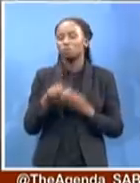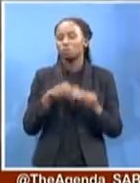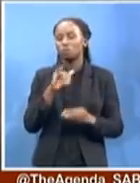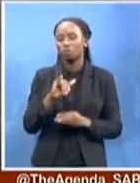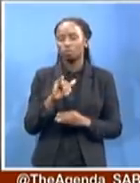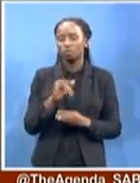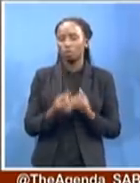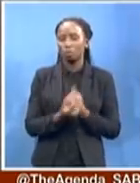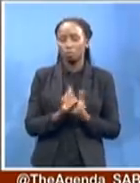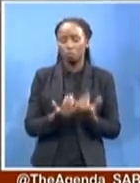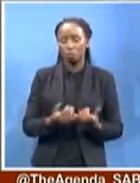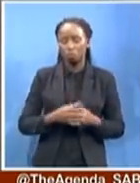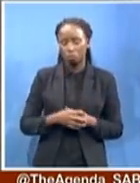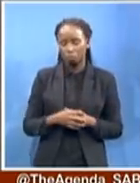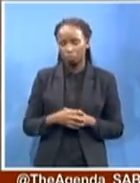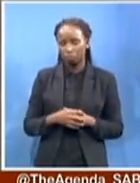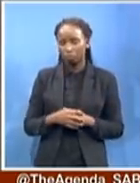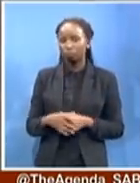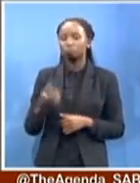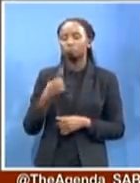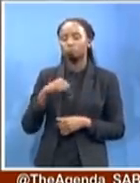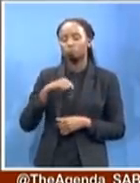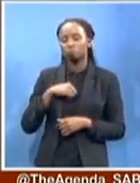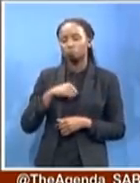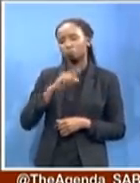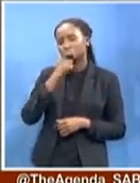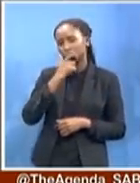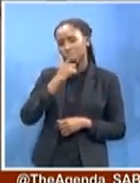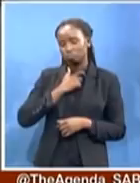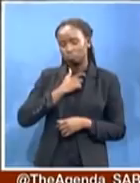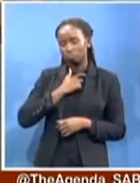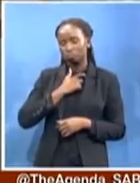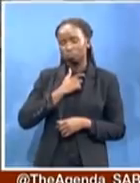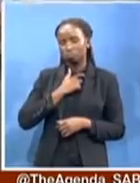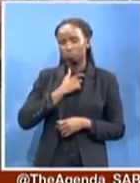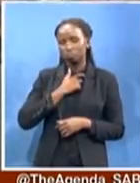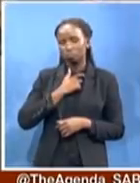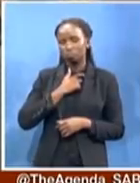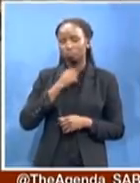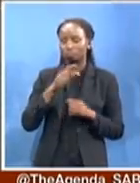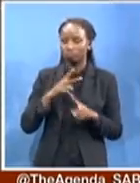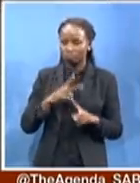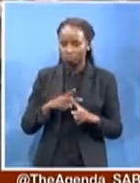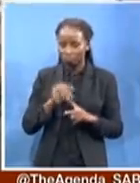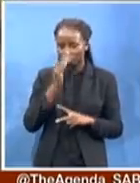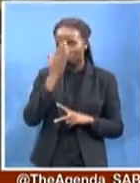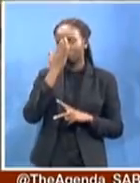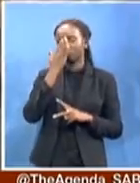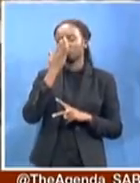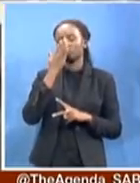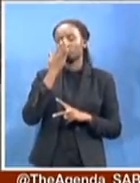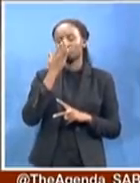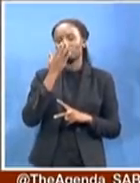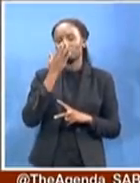Siyakhala. Seliphinde lasishonele emini. Ngoba zolo lokhu nje